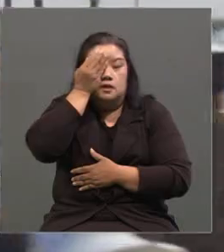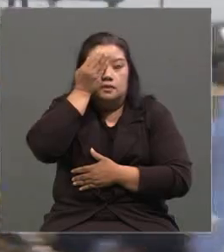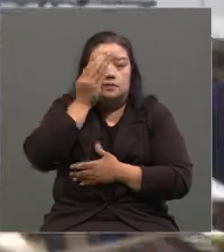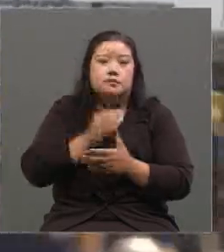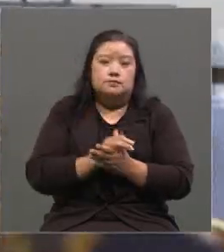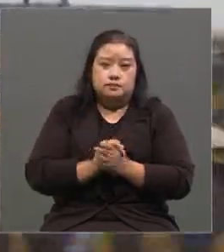ครับ